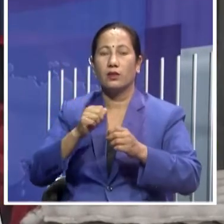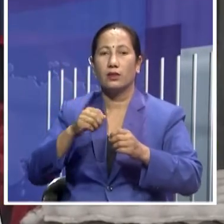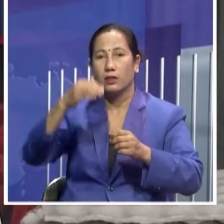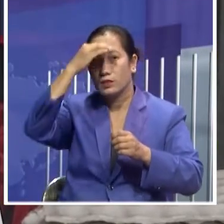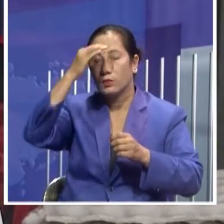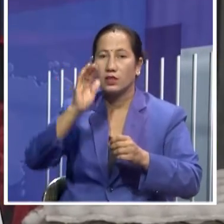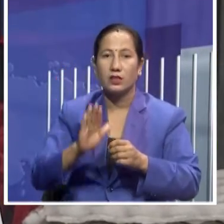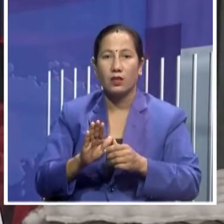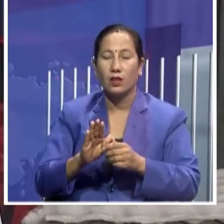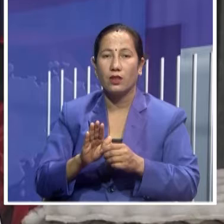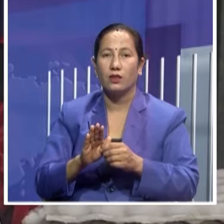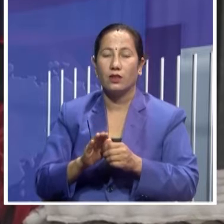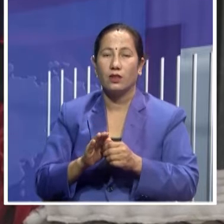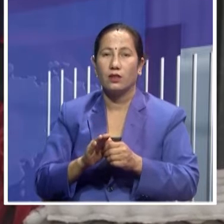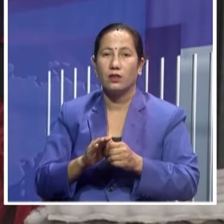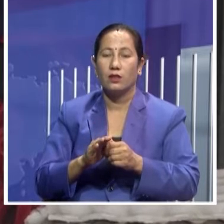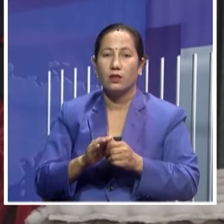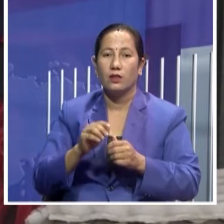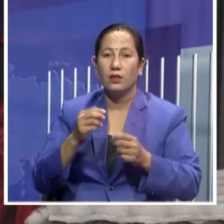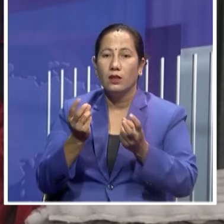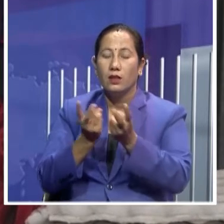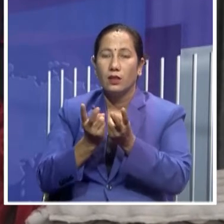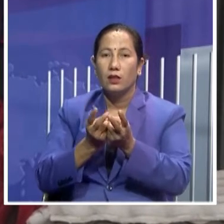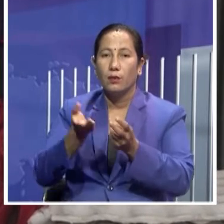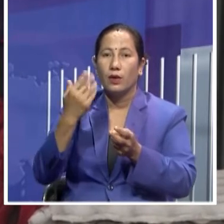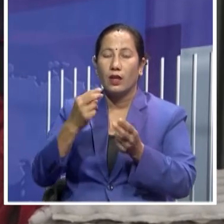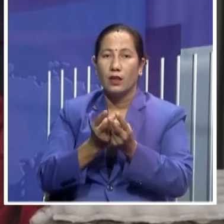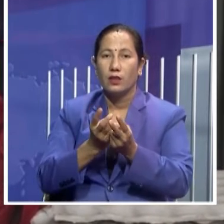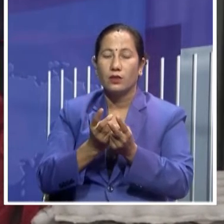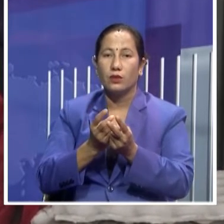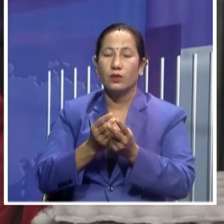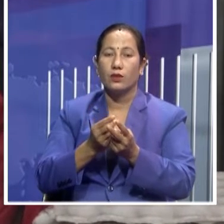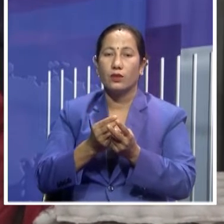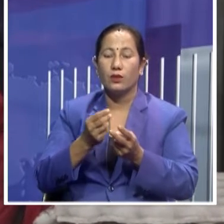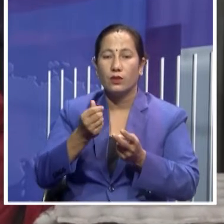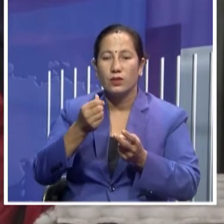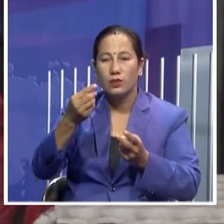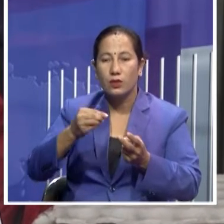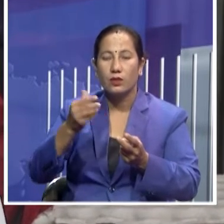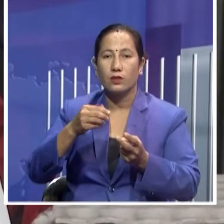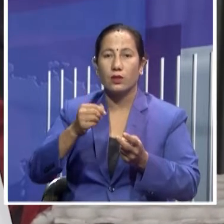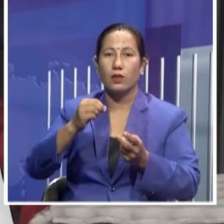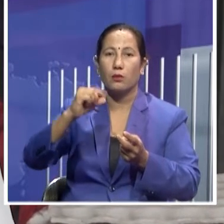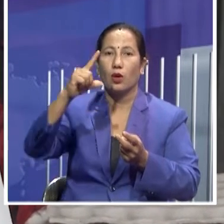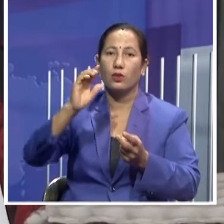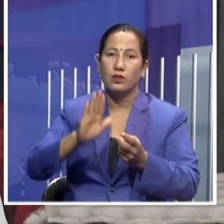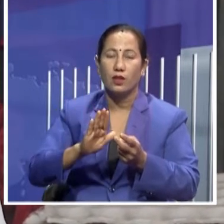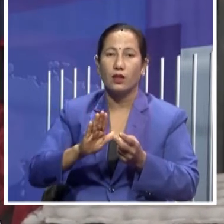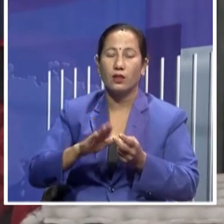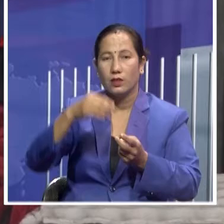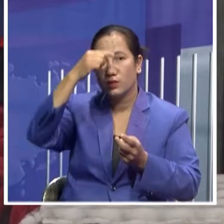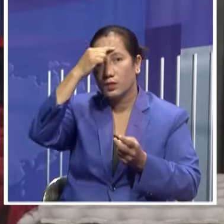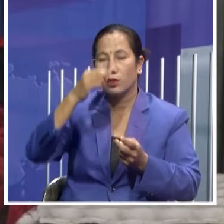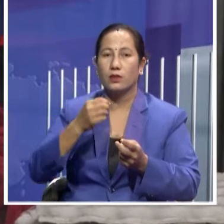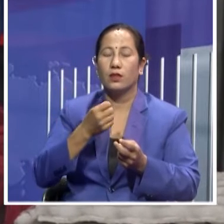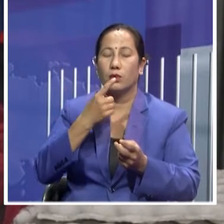समस्या त समस्यै छ भनौँ होइन, अब जस्तो कैला जस्तो सस्तो जस्तो छैन, अहिले महँगै छ, समस्यै